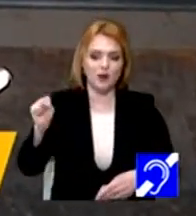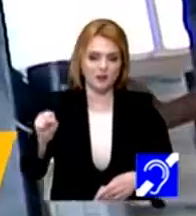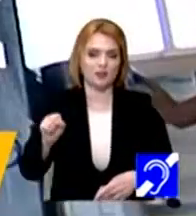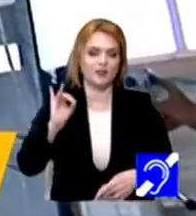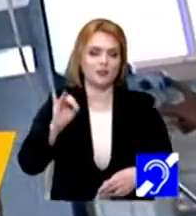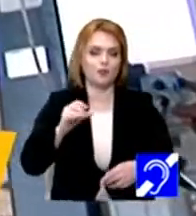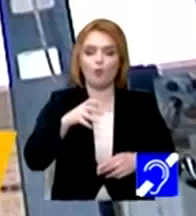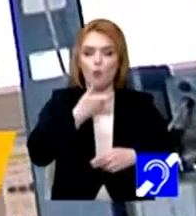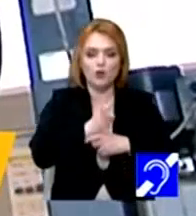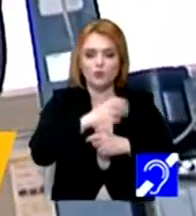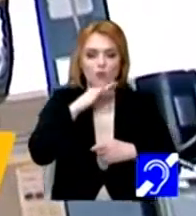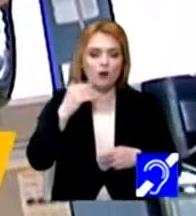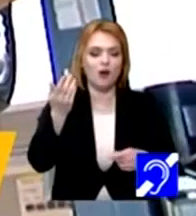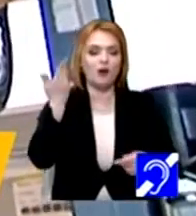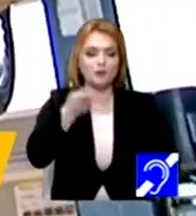și taxelor vamale.